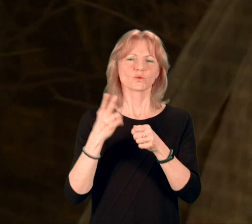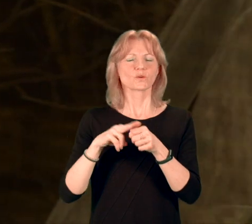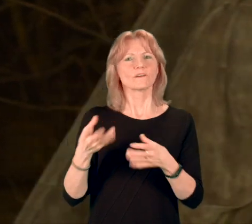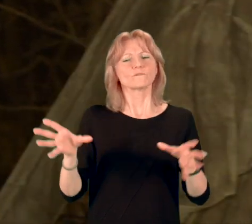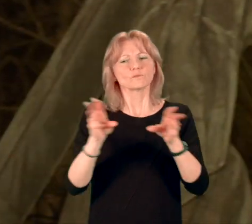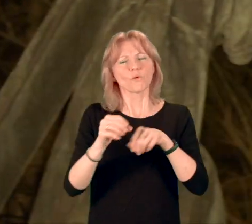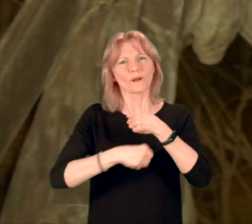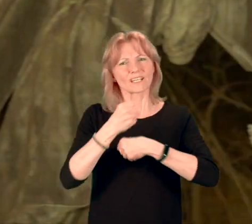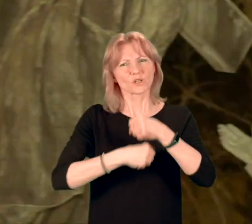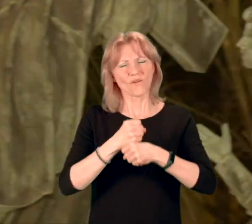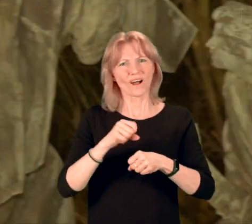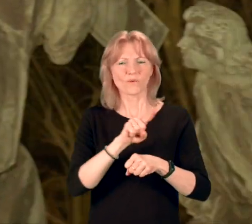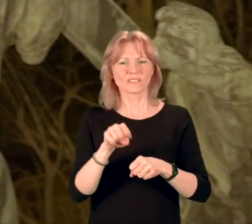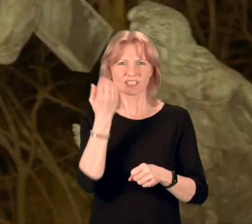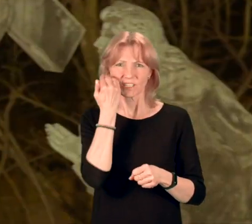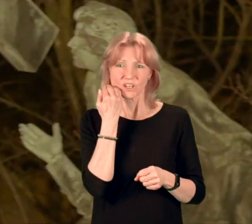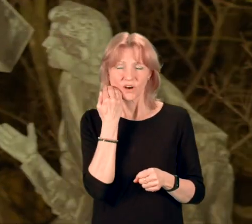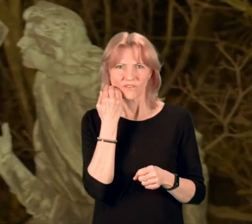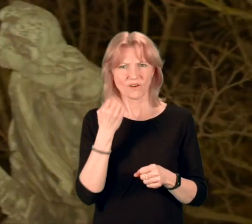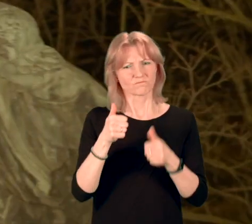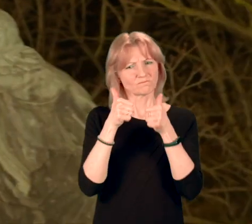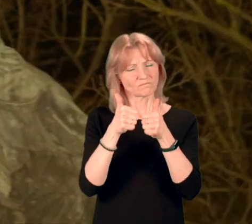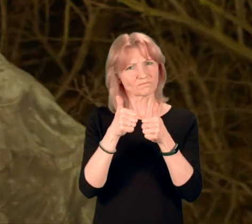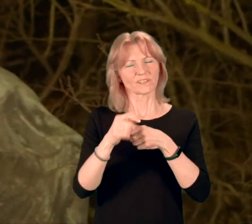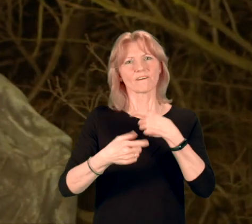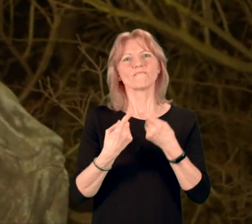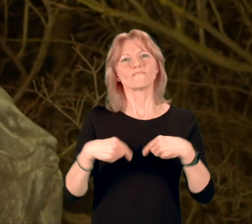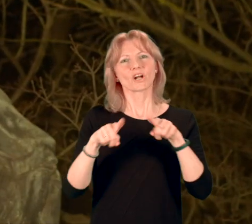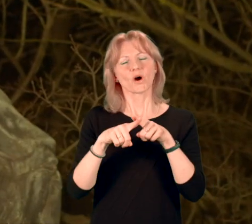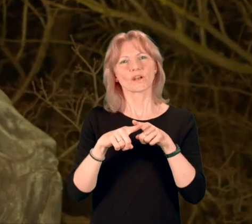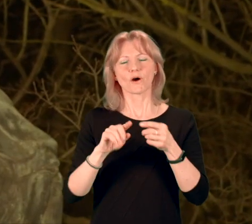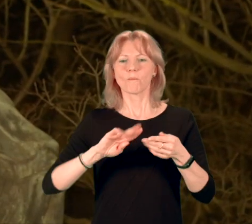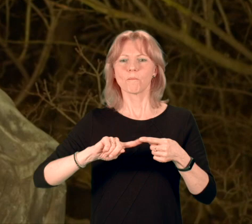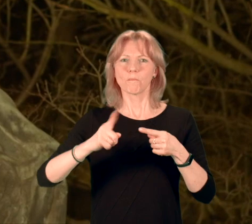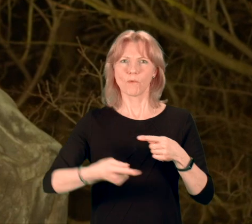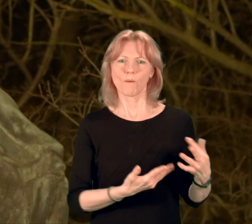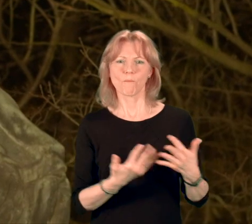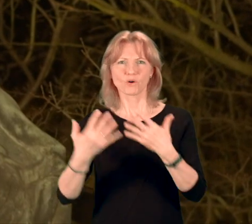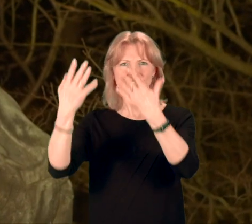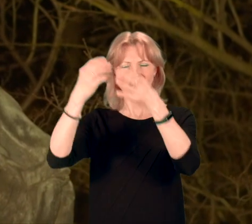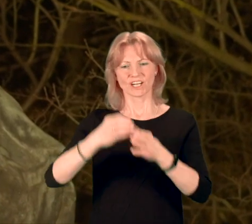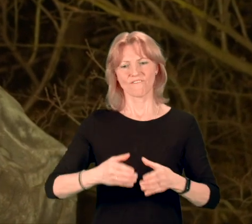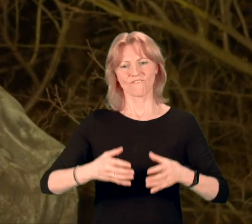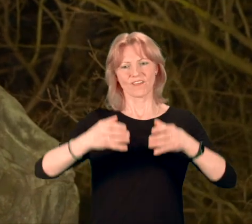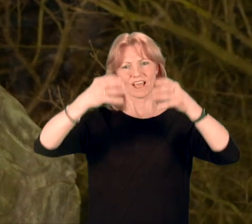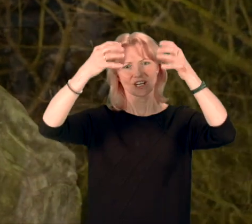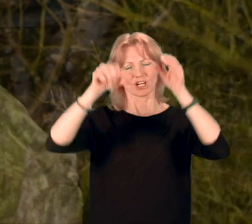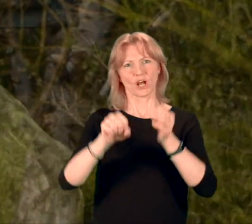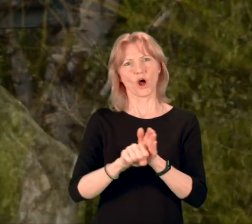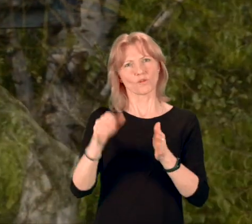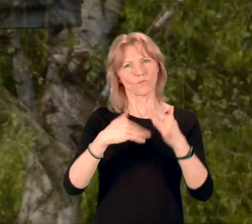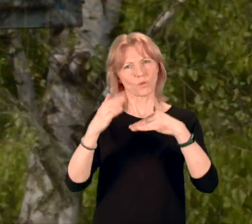Górą, którego najwybitniejszą realizacją na terenie klasztoru jest odbudowana po pożarze w 1900 roku wieża.